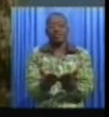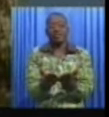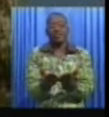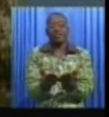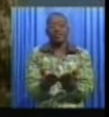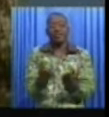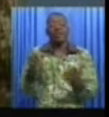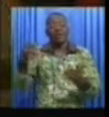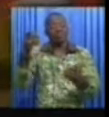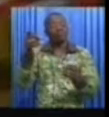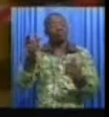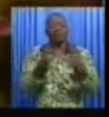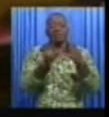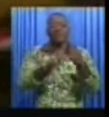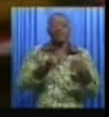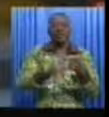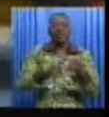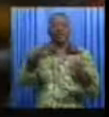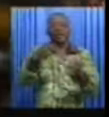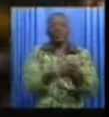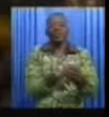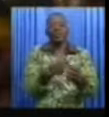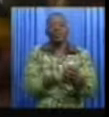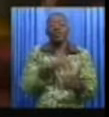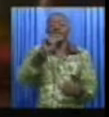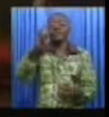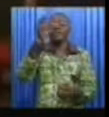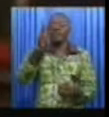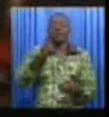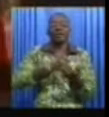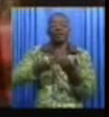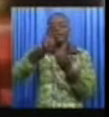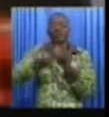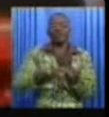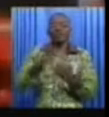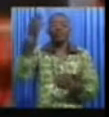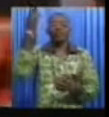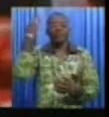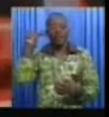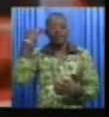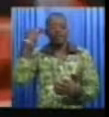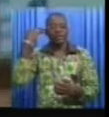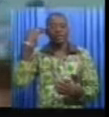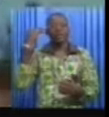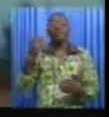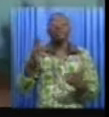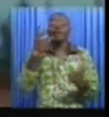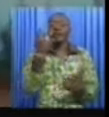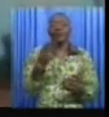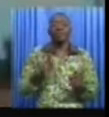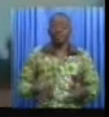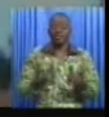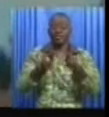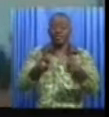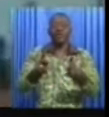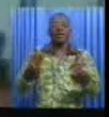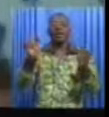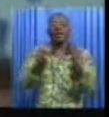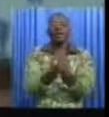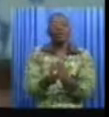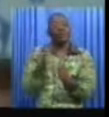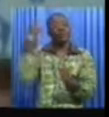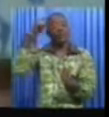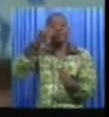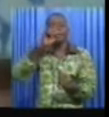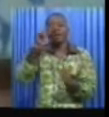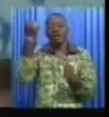Les dernières nouvelles de Nelson Mandela remontaient au 16 juin dernier et elles faisaient état de progrès. Mais selon nos confrères américains de